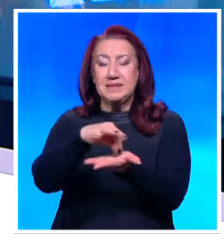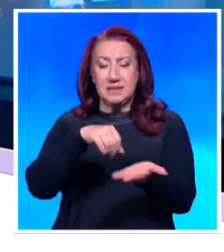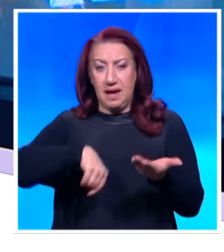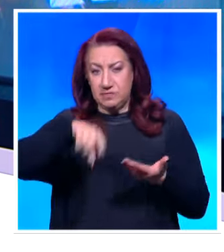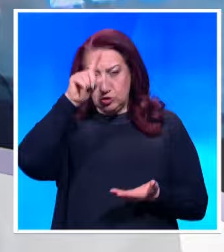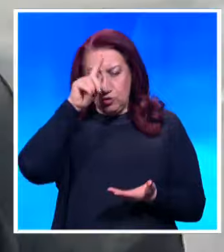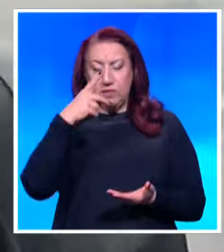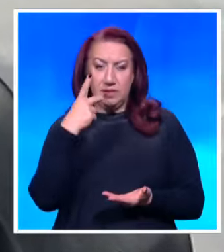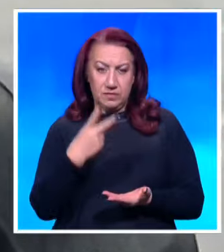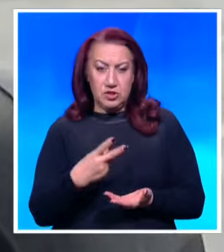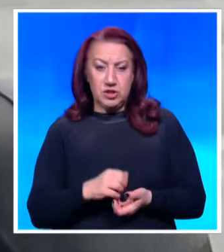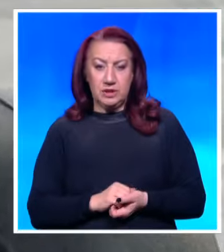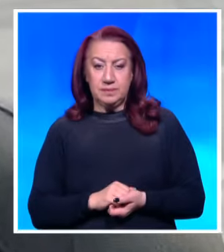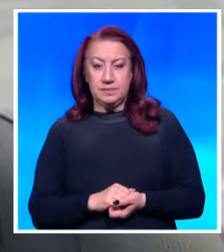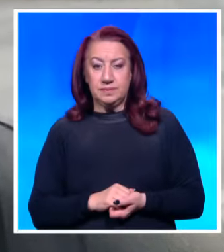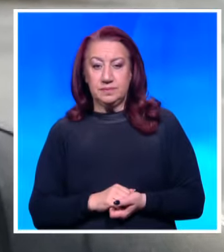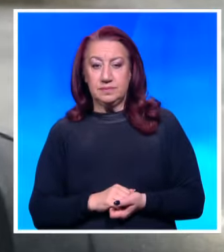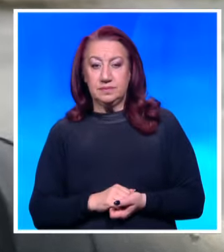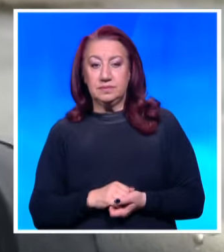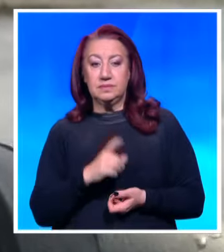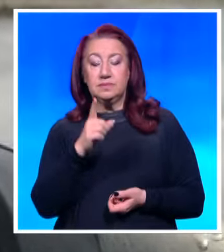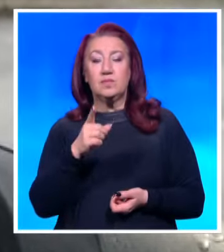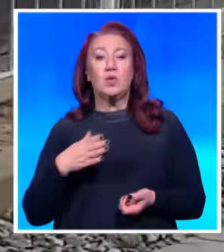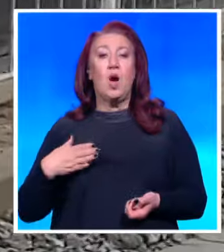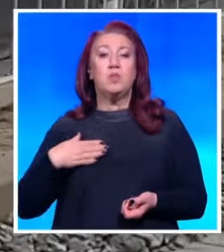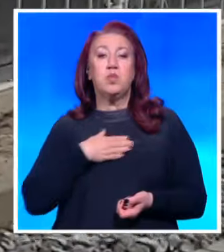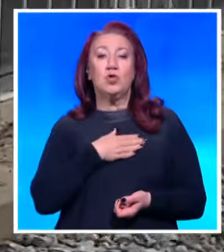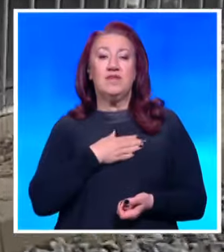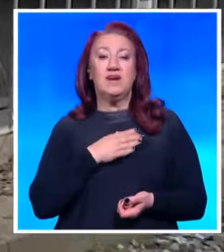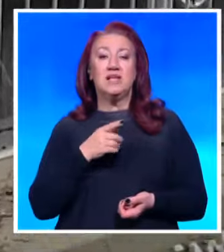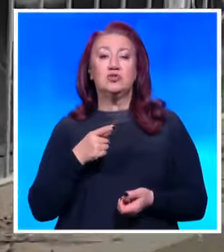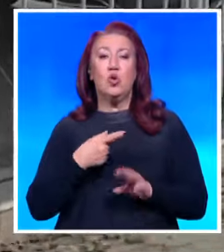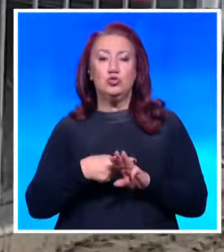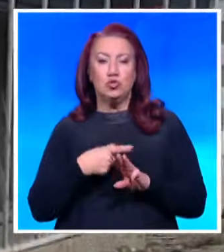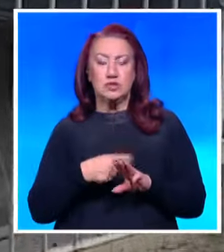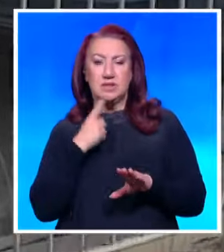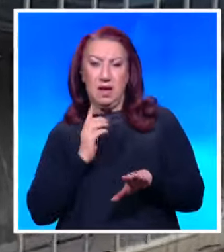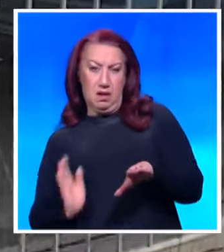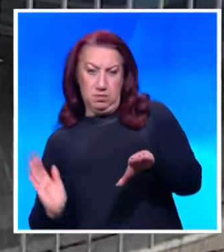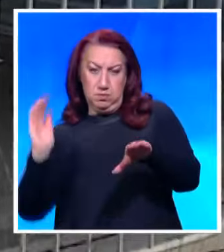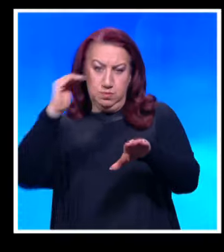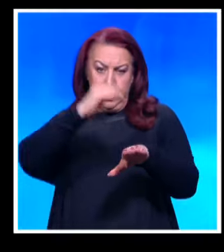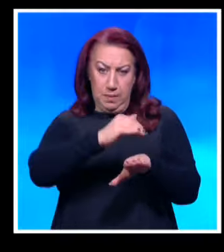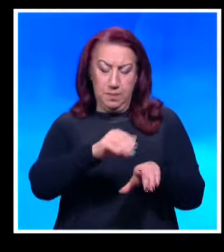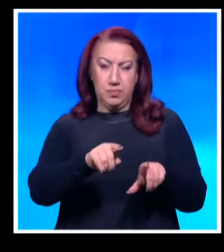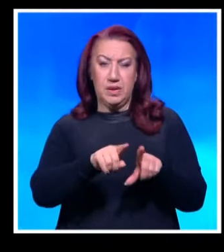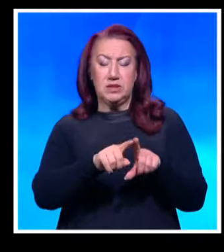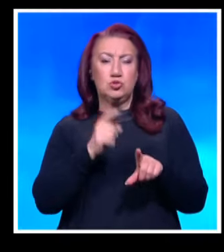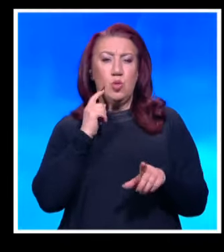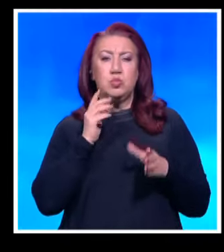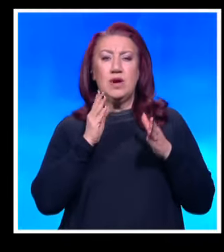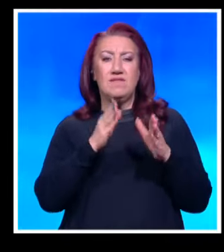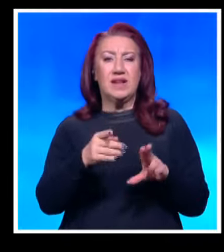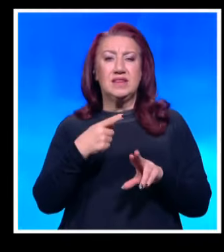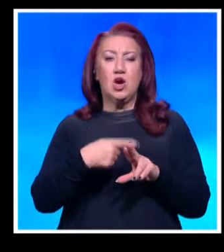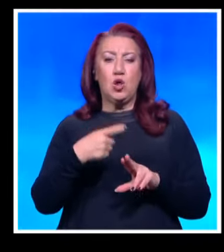разказва. Кола върху мантинела на Ботевградско шосе, съборен стълб на булевард Никола Петков. Десетки са